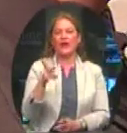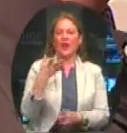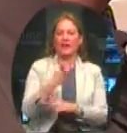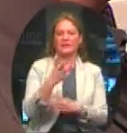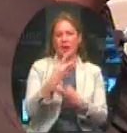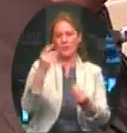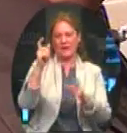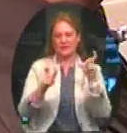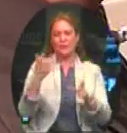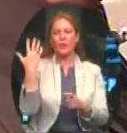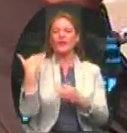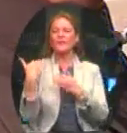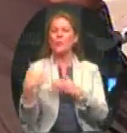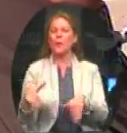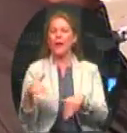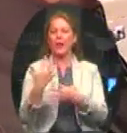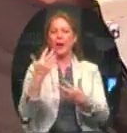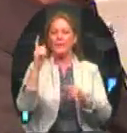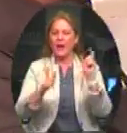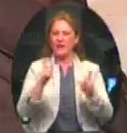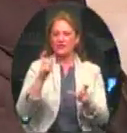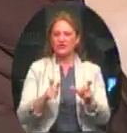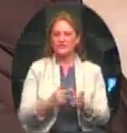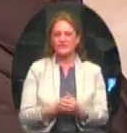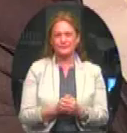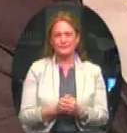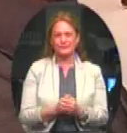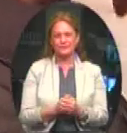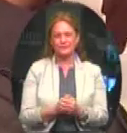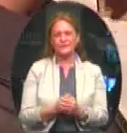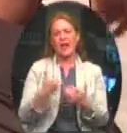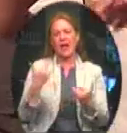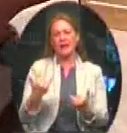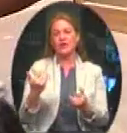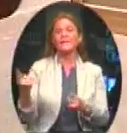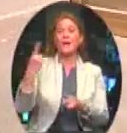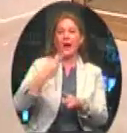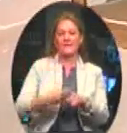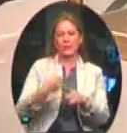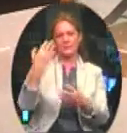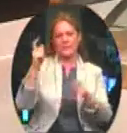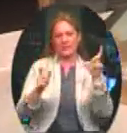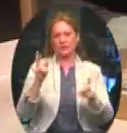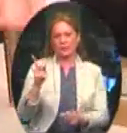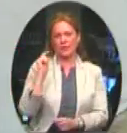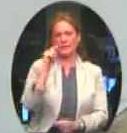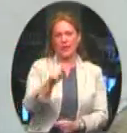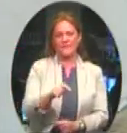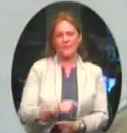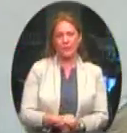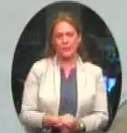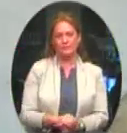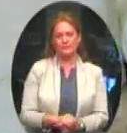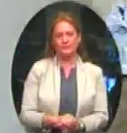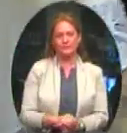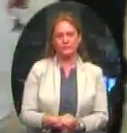היית מוגבל במספר אנשים מוגבל. עכשיו אנחנו הקפלנו מספר אנשים שיוכלו להיות יחד באירוע.